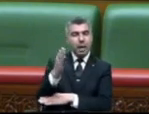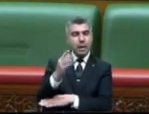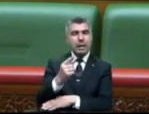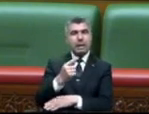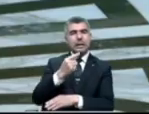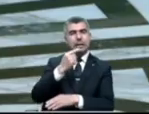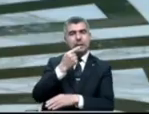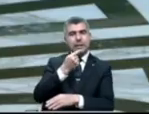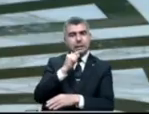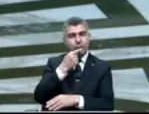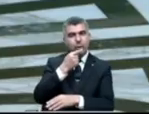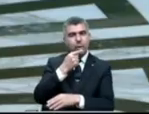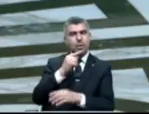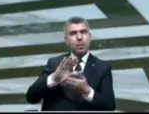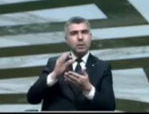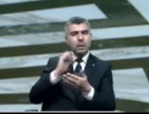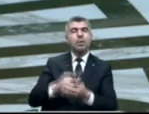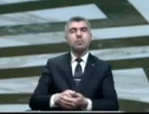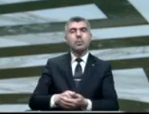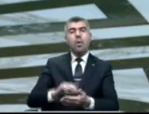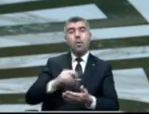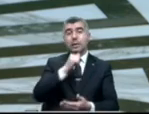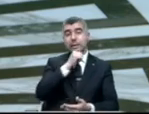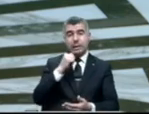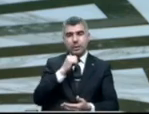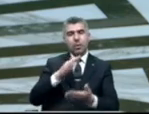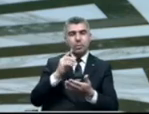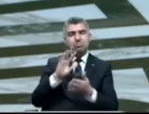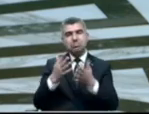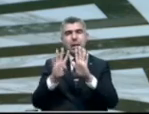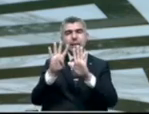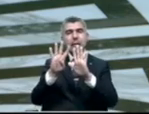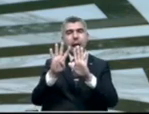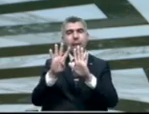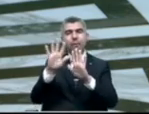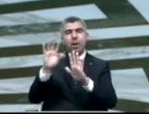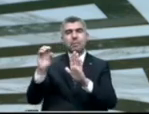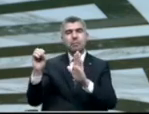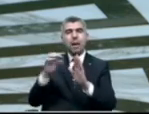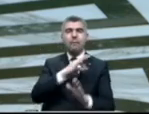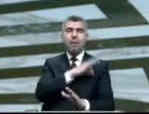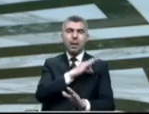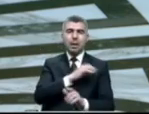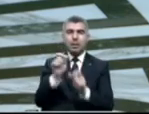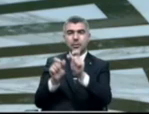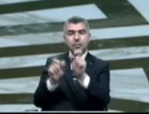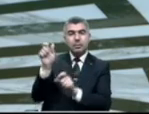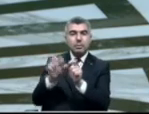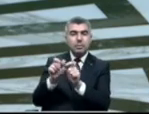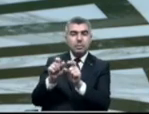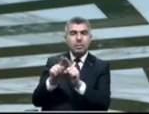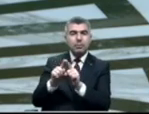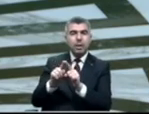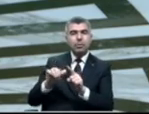الزيتون، اللوز، الخروب والنحل. وهذه المشاريع استفد منها 9,500 مستفيد، أغلبية ديالهم من